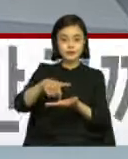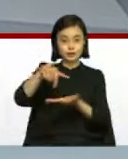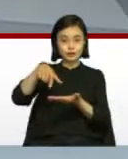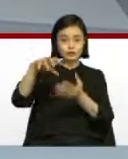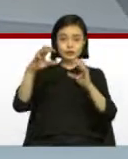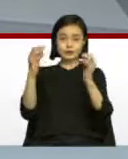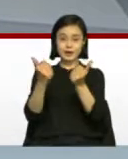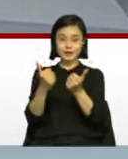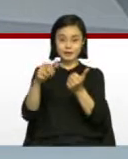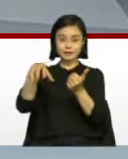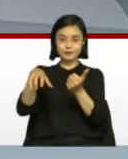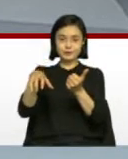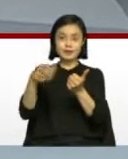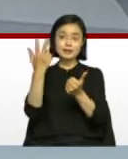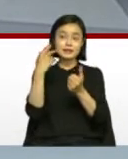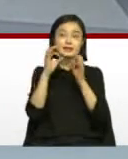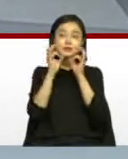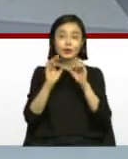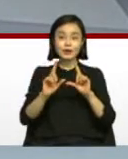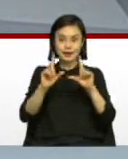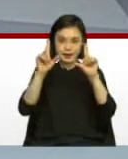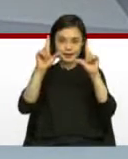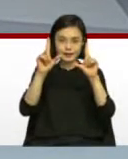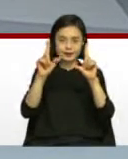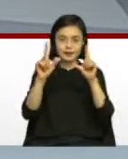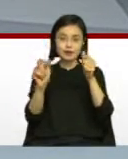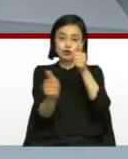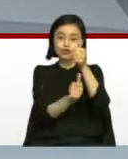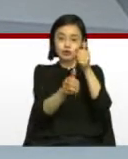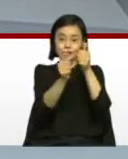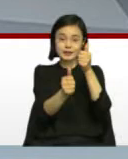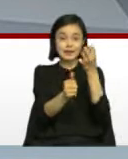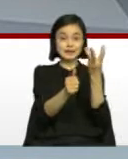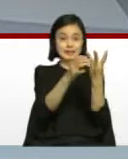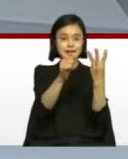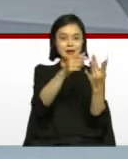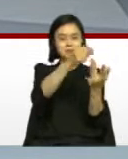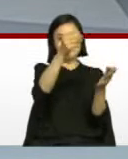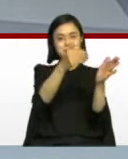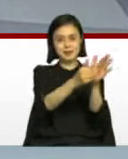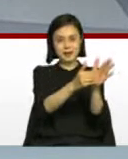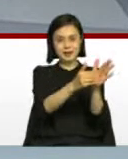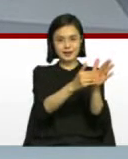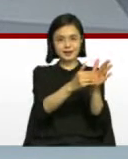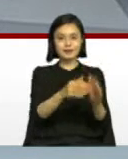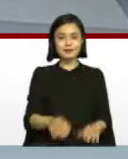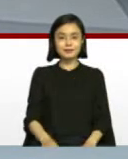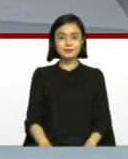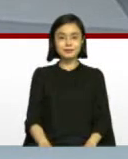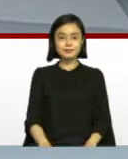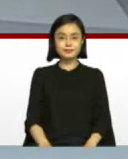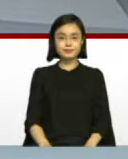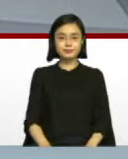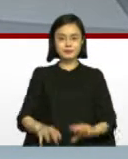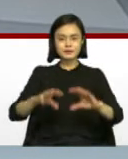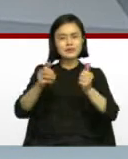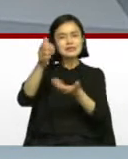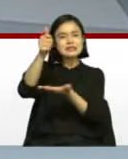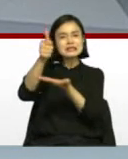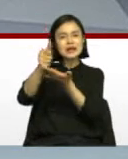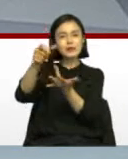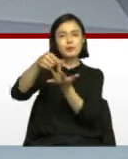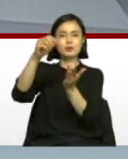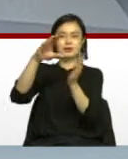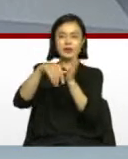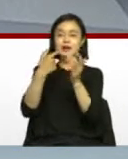광진구의회는 지난 금요일 상임위원장 3명을 선출하면서 마침내 원구성을 마쳤습니다. 하지만 의장 선출에선